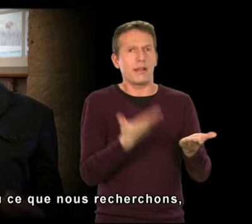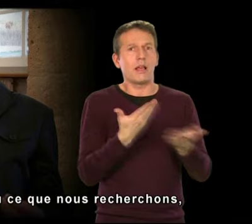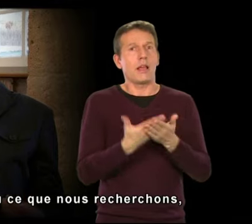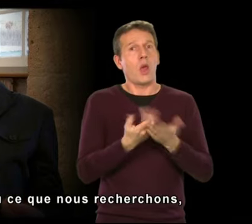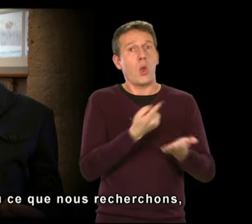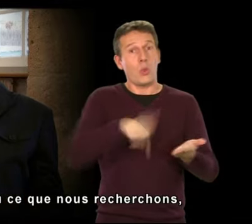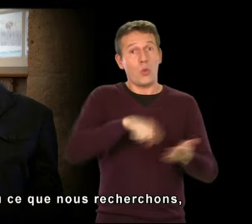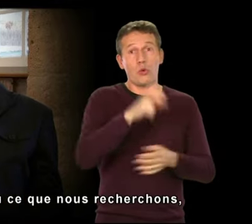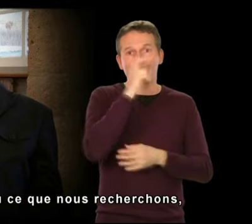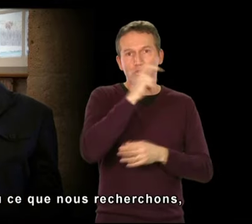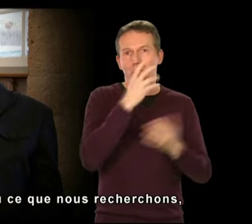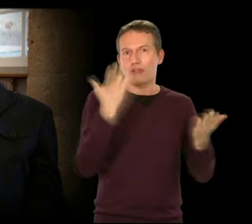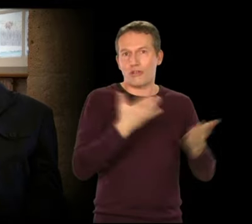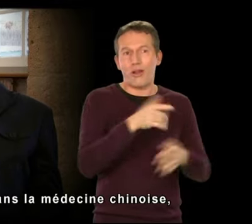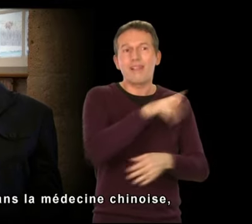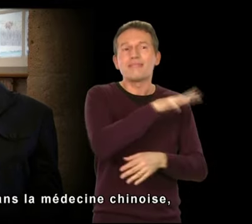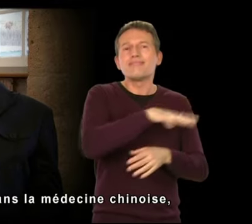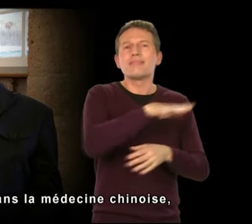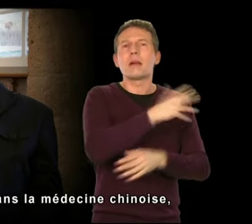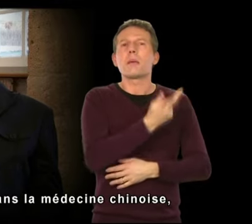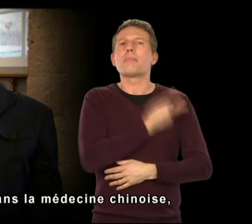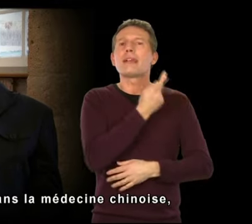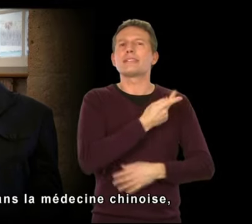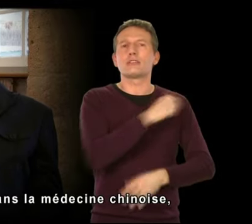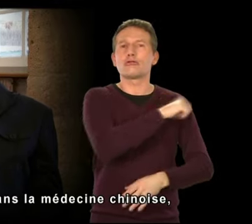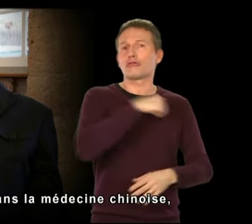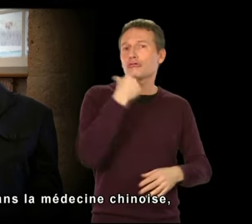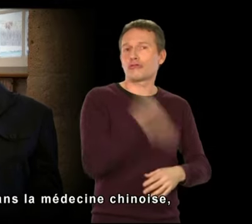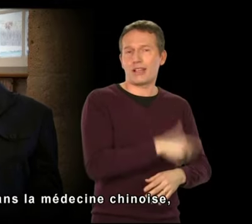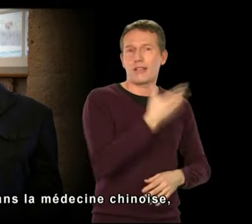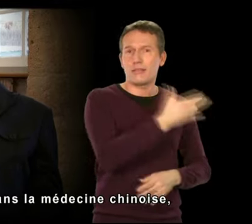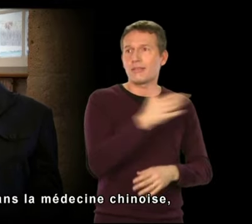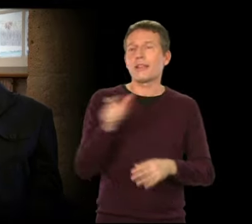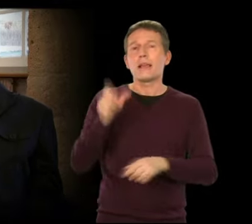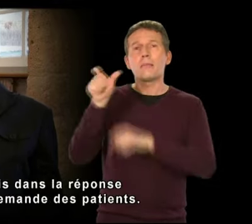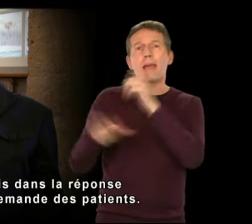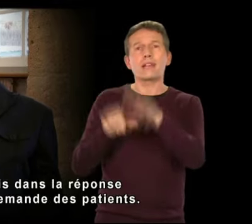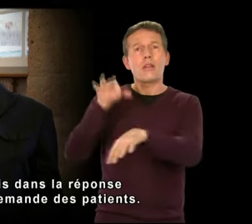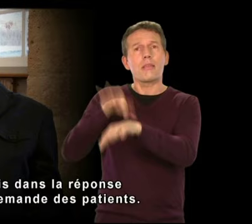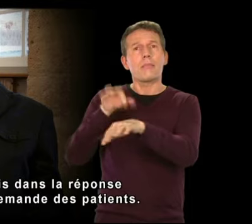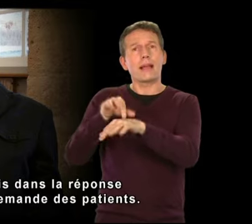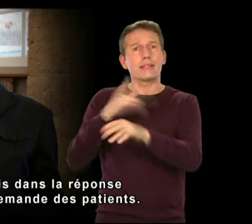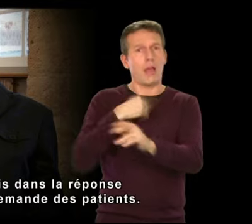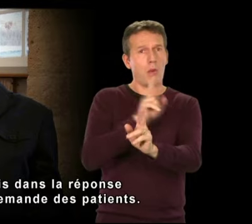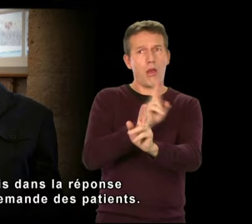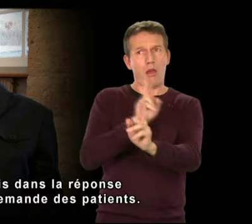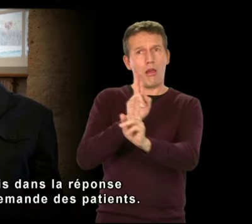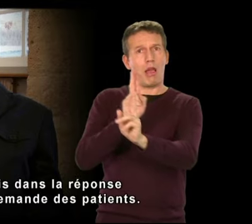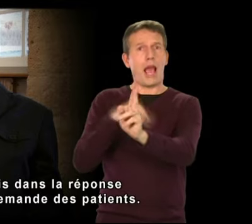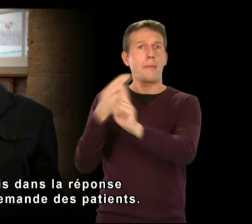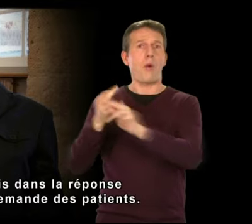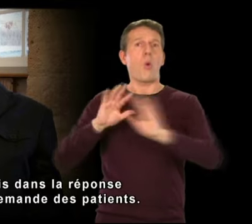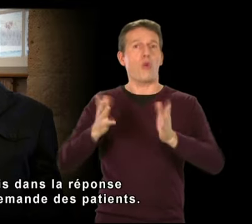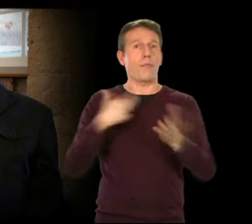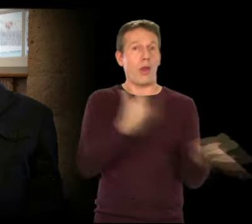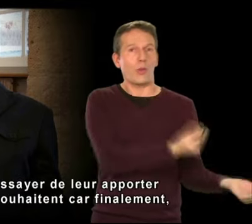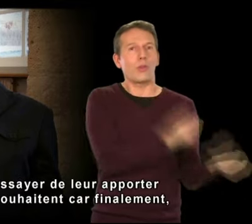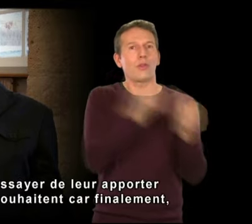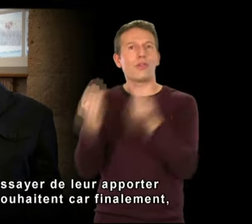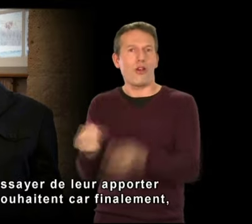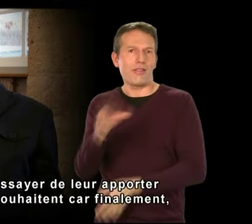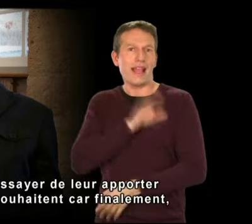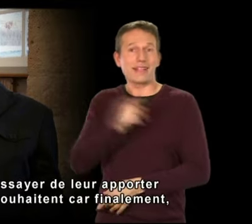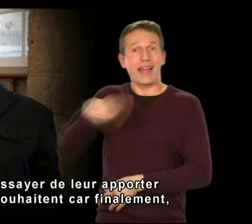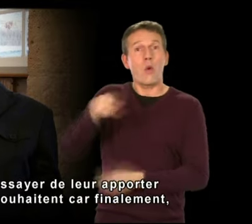un peu, c'est ce que nous recherchons, non pas dans l'exercice de la médecine chinoise, mais dans la réponse à la demande des patients.